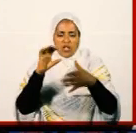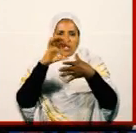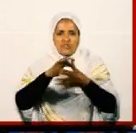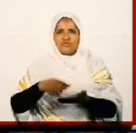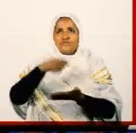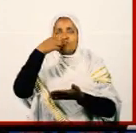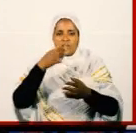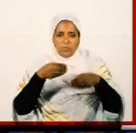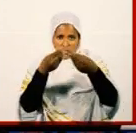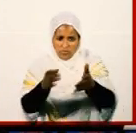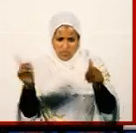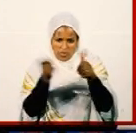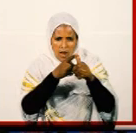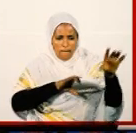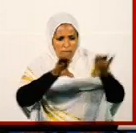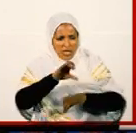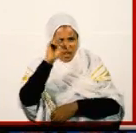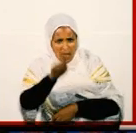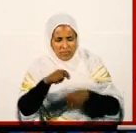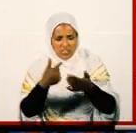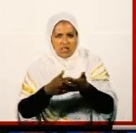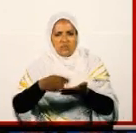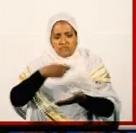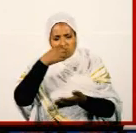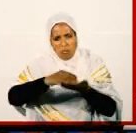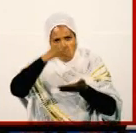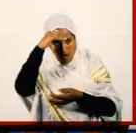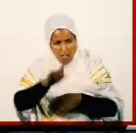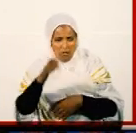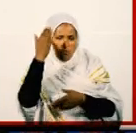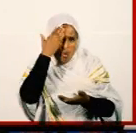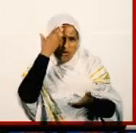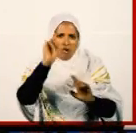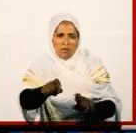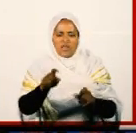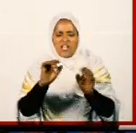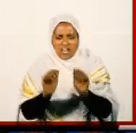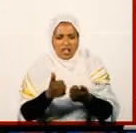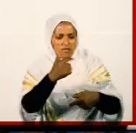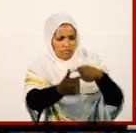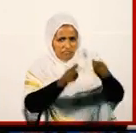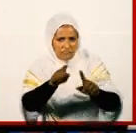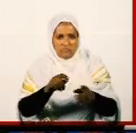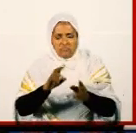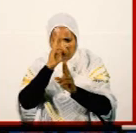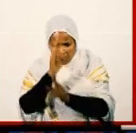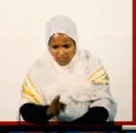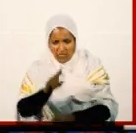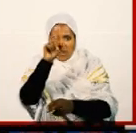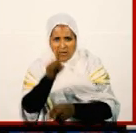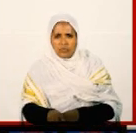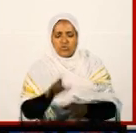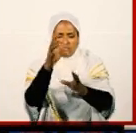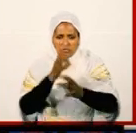ራሳቸውን ለስጋው ደግሞ የሚሰጡትን መጀመሪያ እንግዲህ መደረግ ያለበት ስለ ስጋው ደግሞ መማር አለባቸው፣ ማወቅ አለባቸው። በምን አይነት መልኩ ስጋው ደግሞ